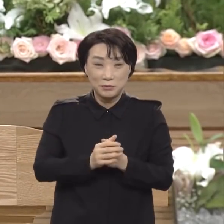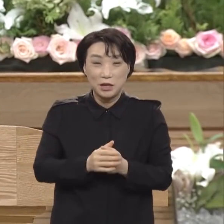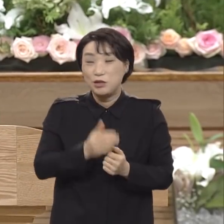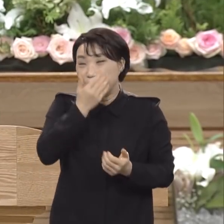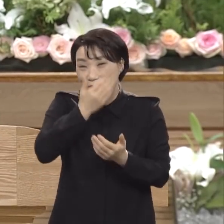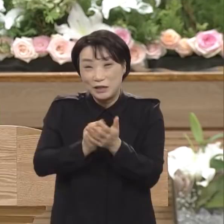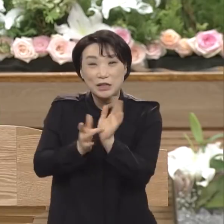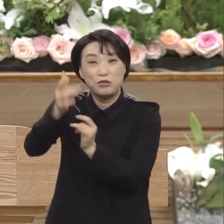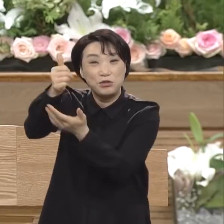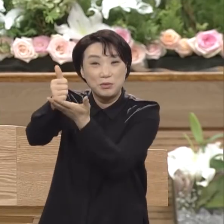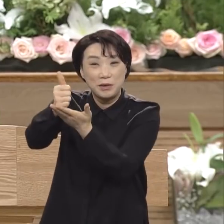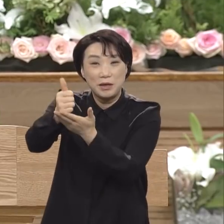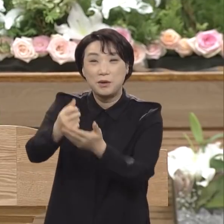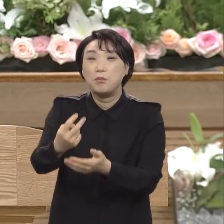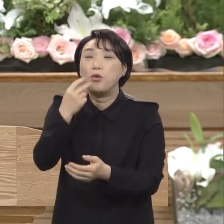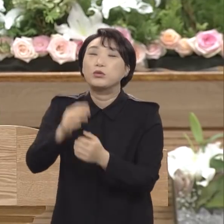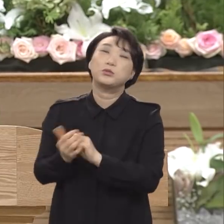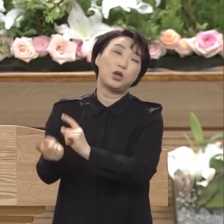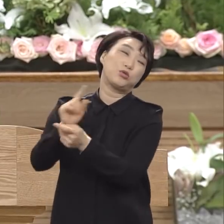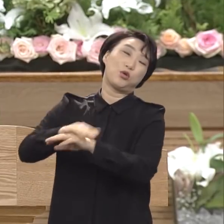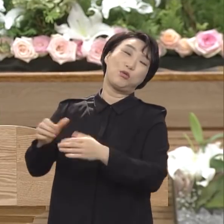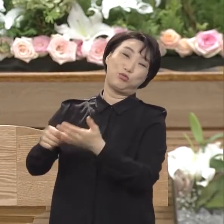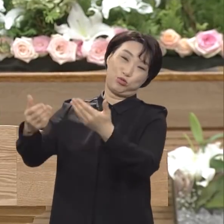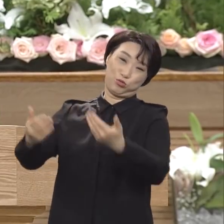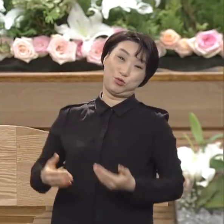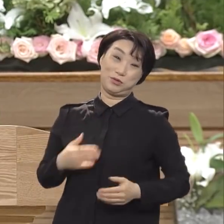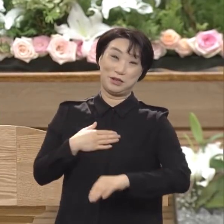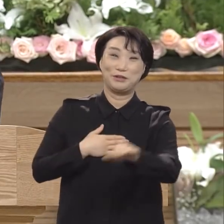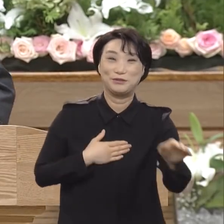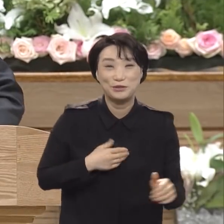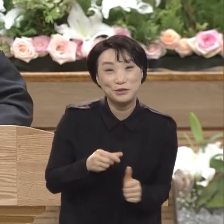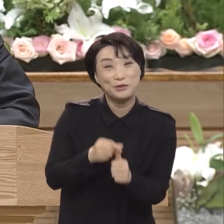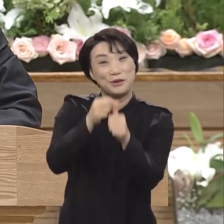귀한 예수님이 자기 목숨을 대속물로 주는 거예요.